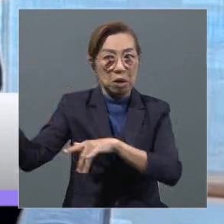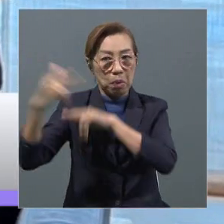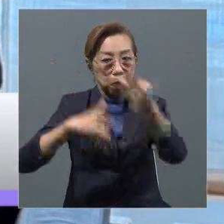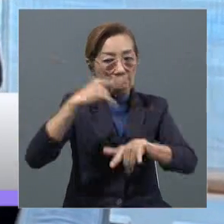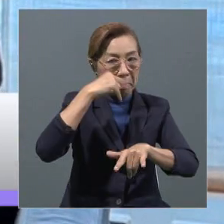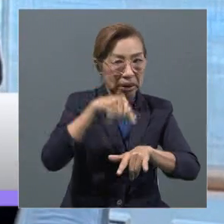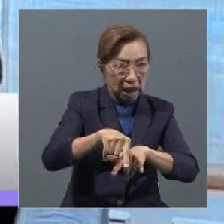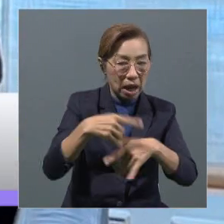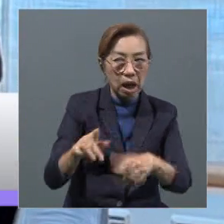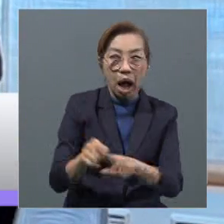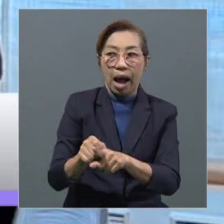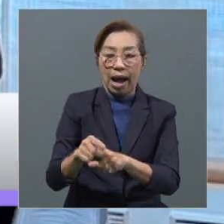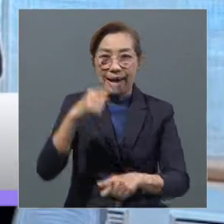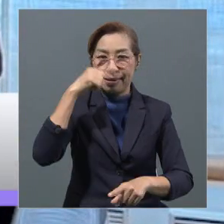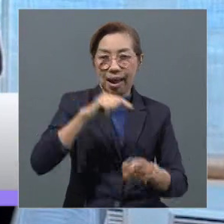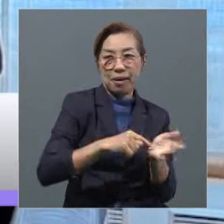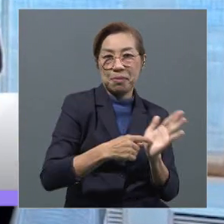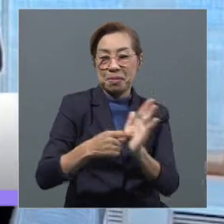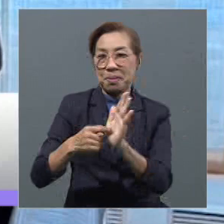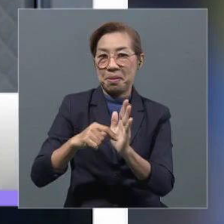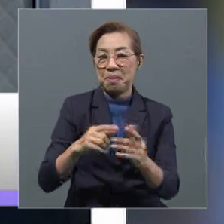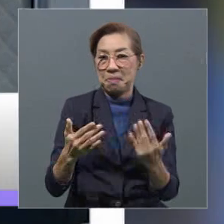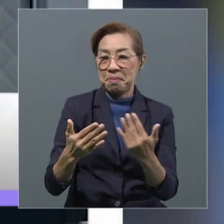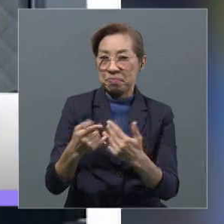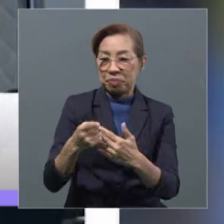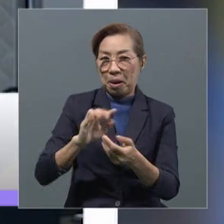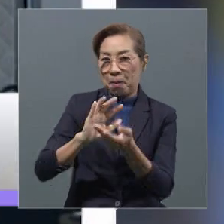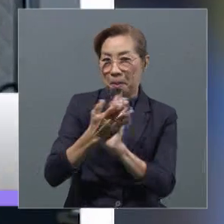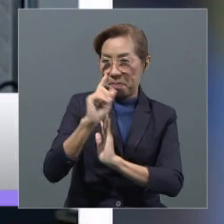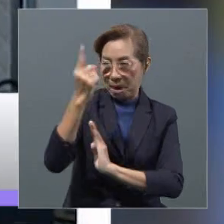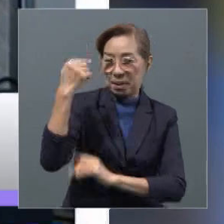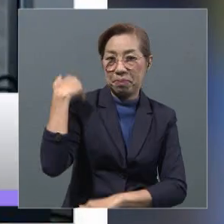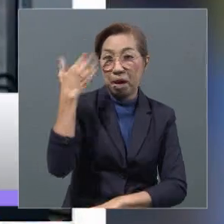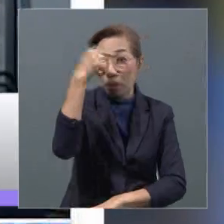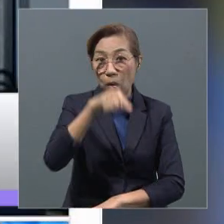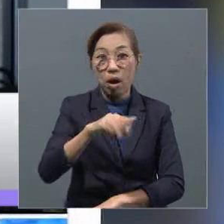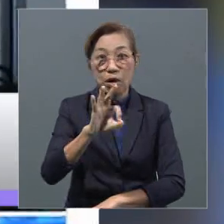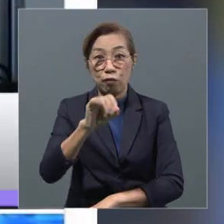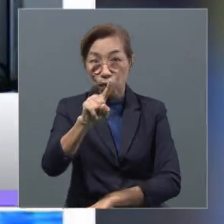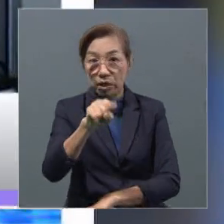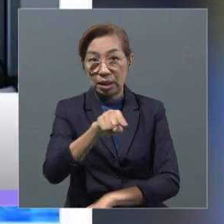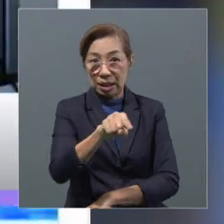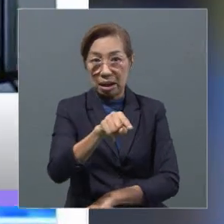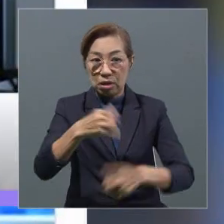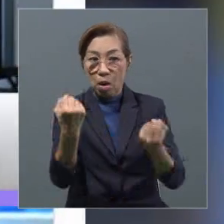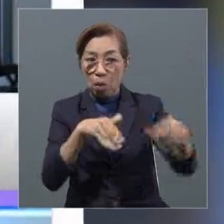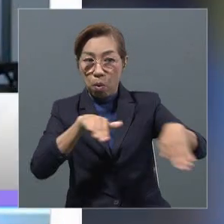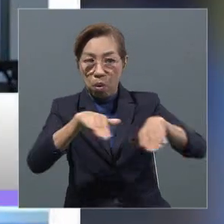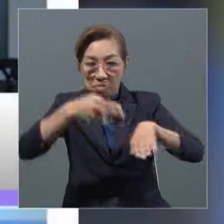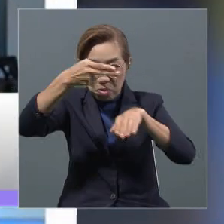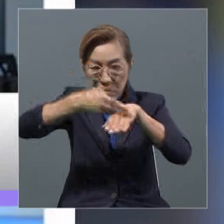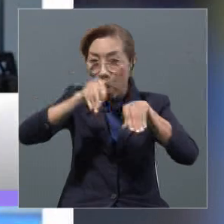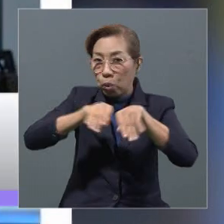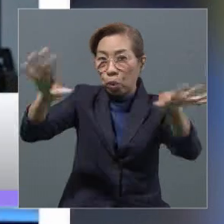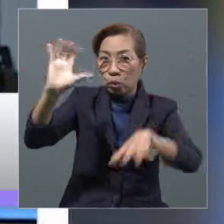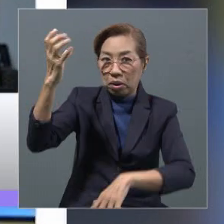เป็นโอกาสเปลี่ยนภาพลักษณ์ประเทศเนื่องจาก F1 มีผู้ชมผ่านการถ่ายทอดสดจากทั่วทุกมุมโลกและยังไม่รวมถึงการดึงเทศ